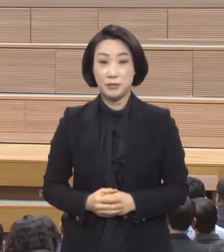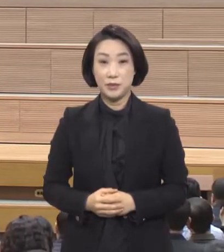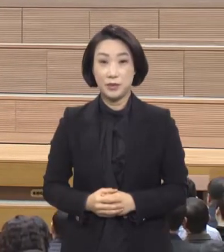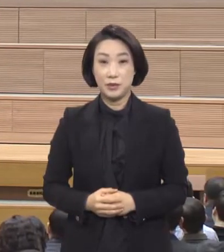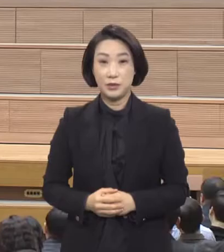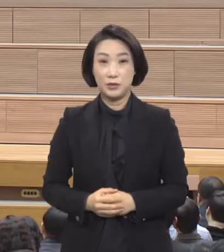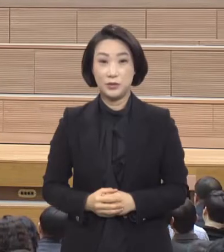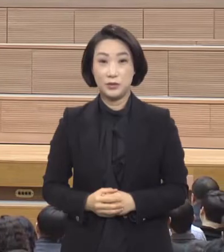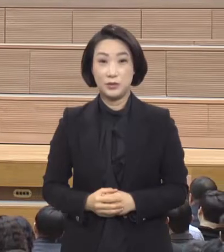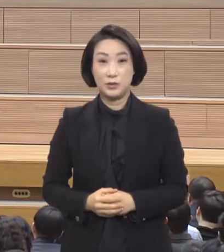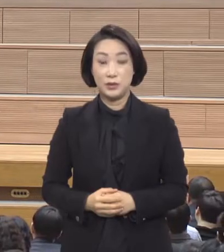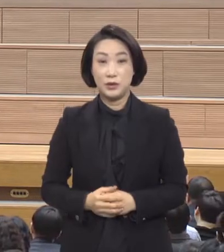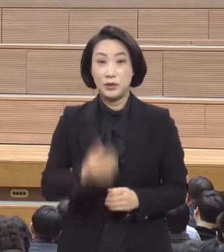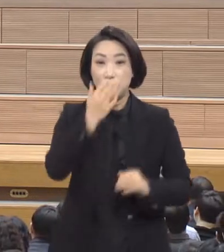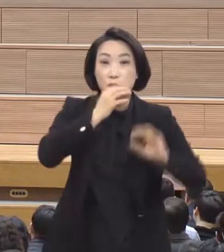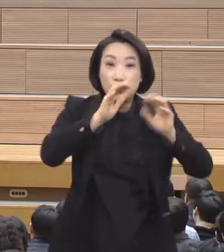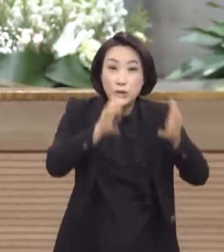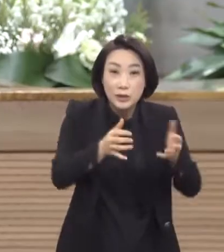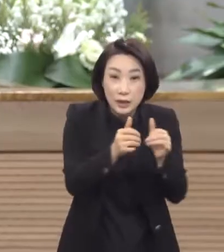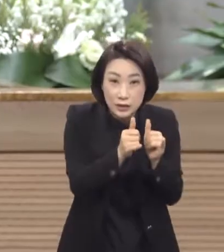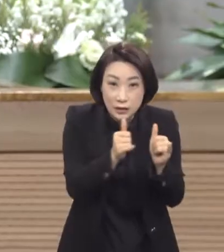많은 유대인,